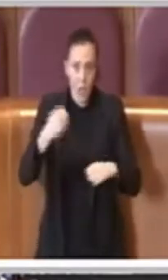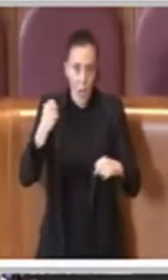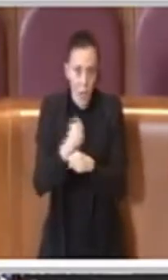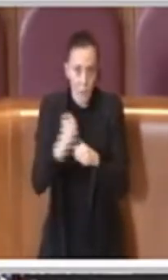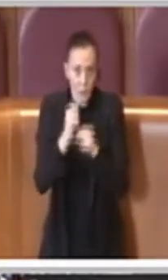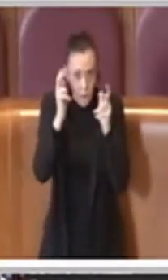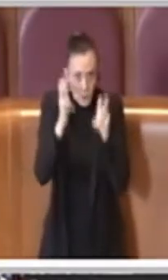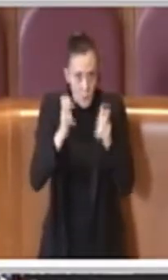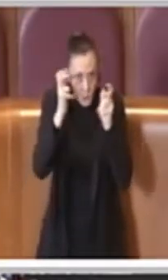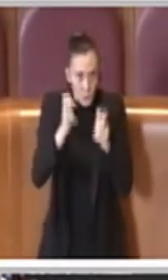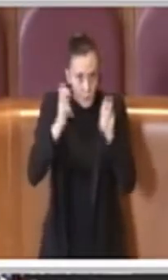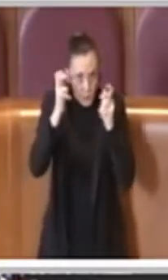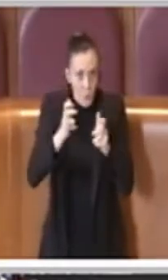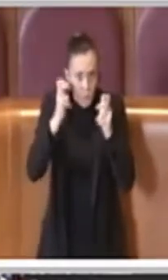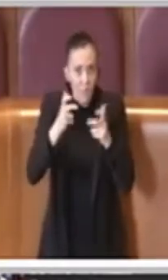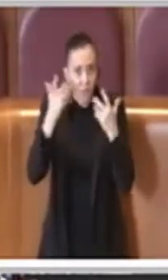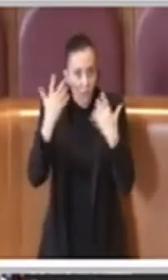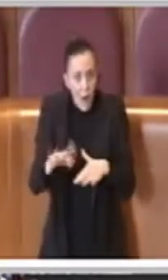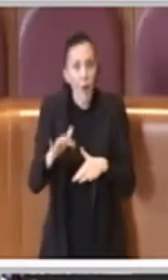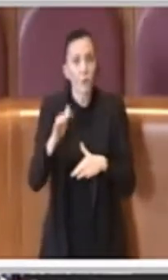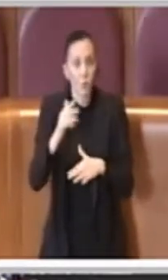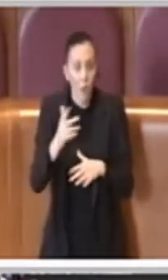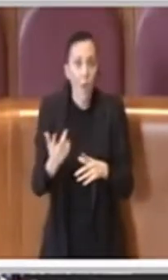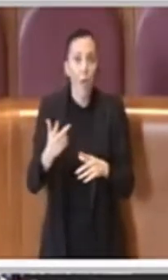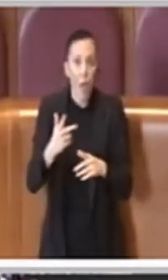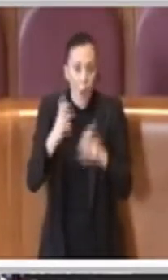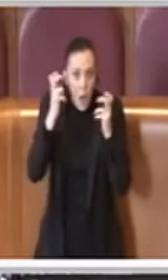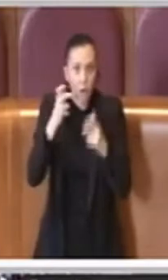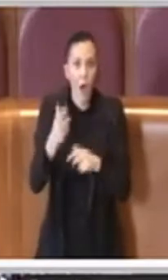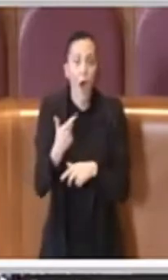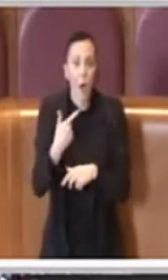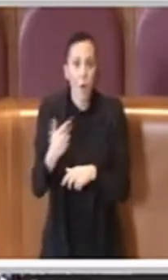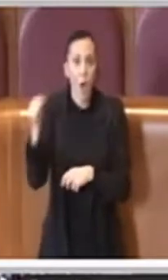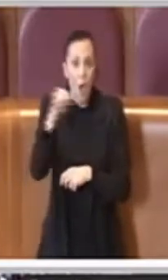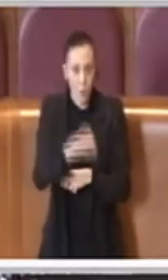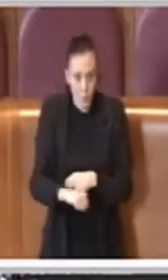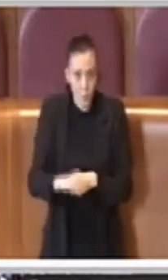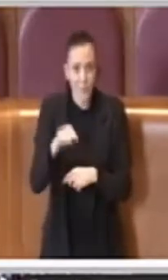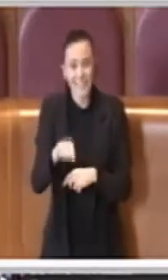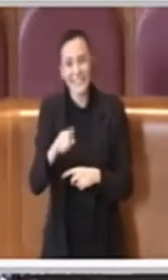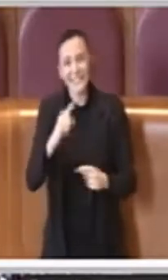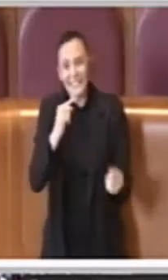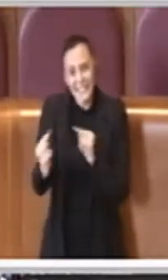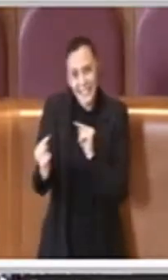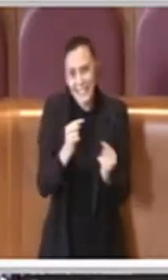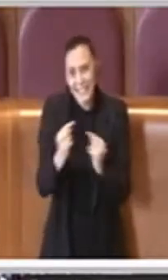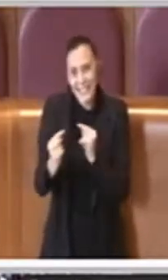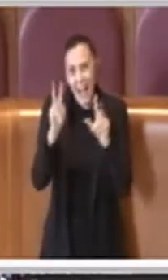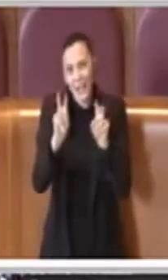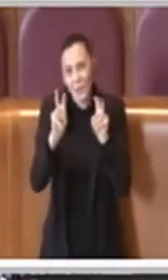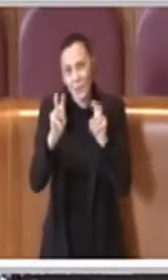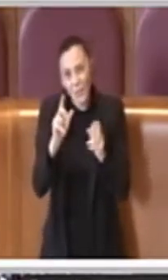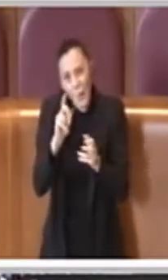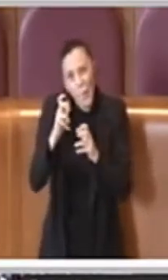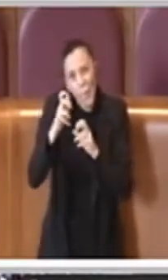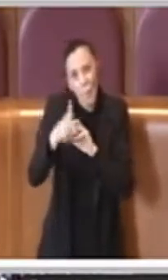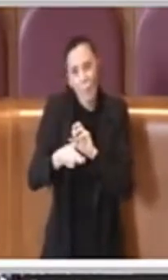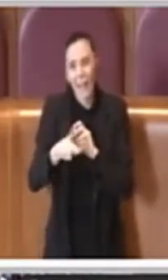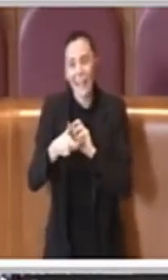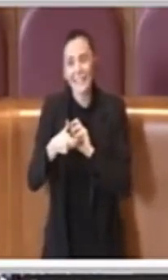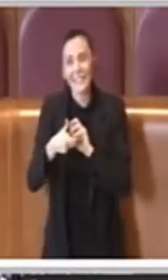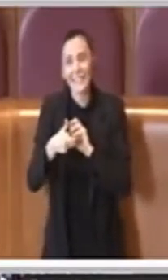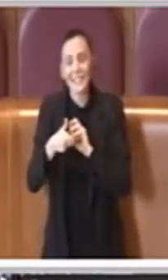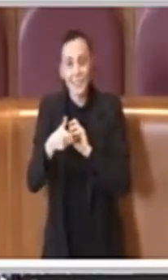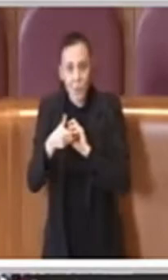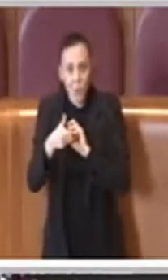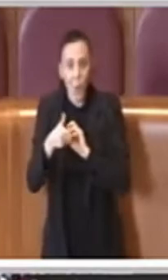ancora lavoreranno parecchio. Quindi trattare un argomento così complesso in modo superficiale,